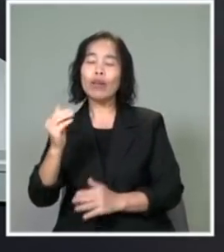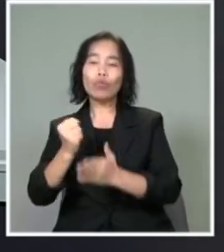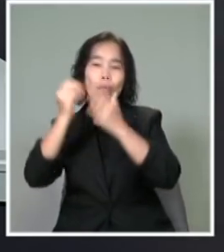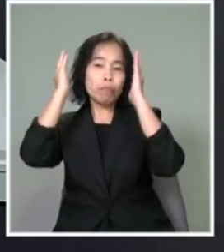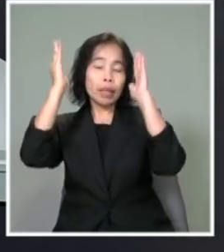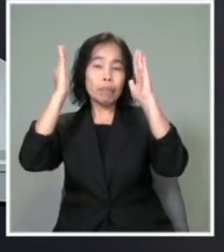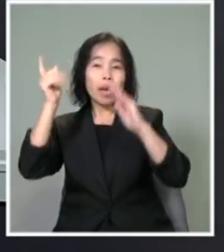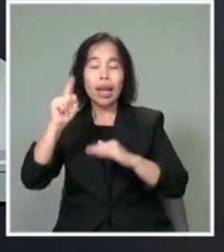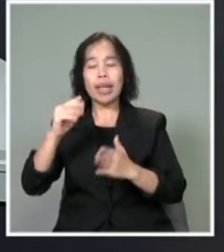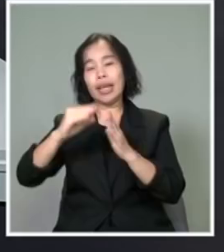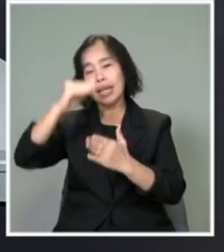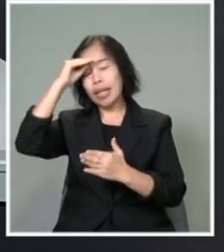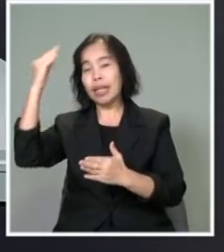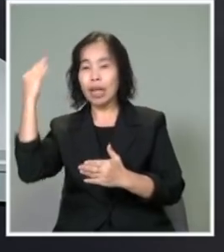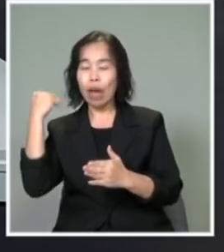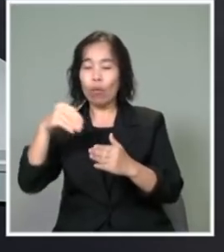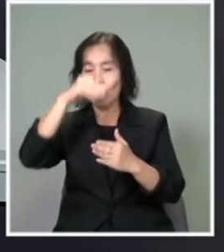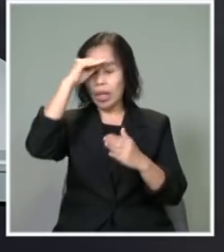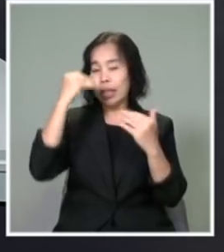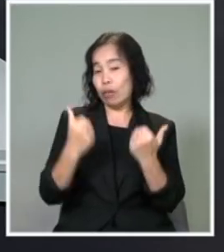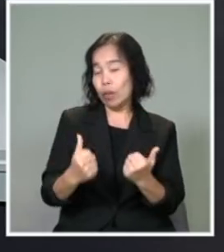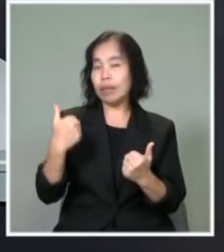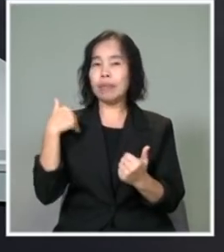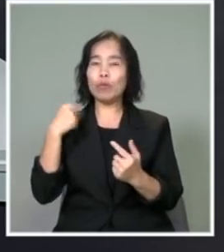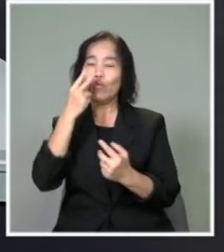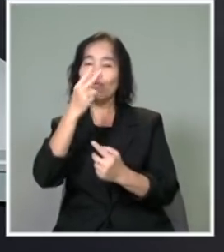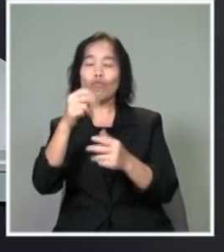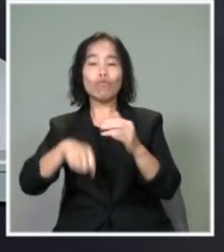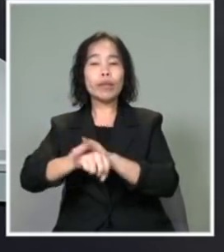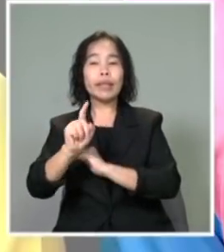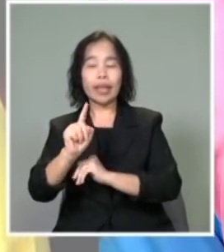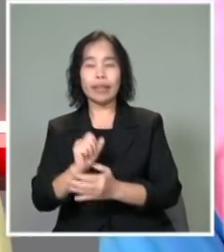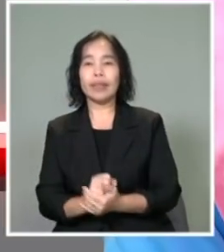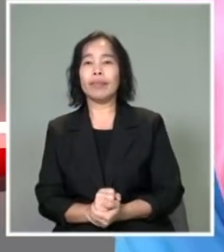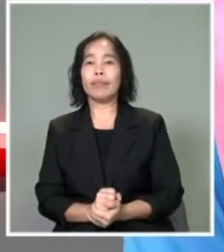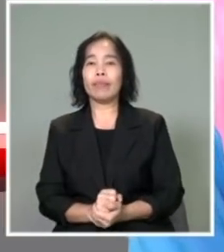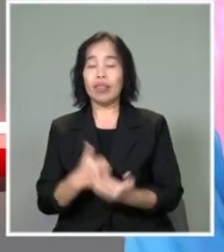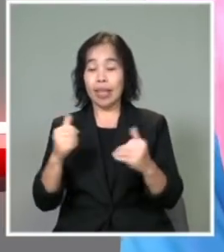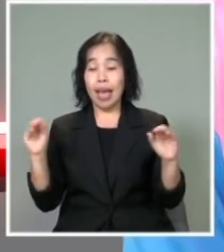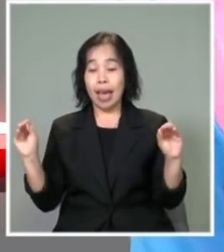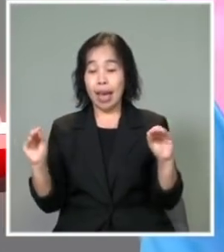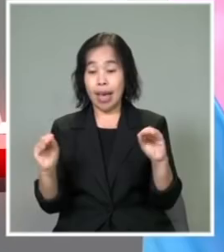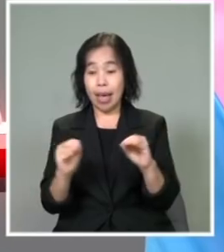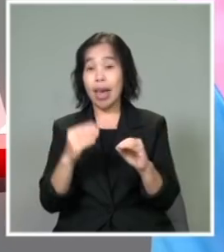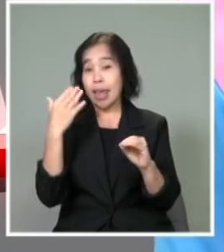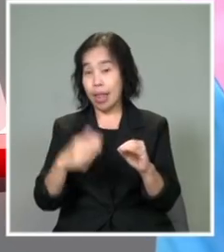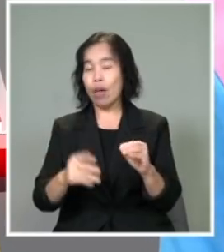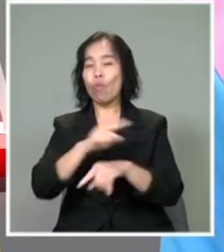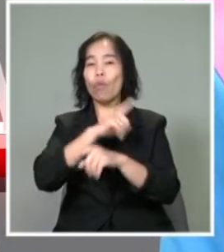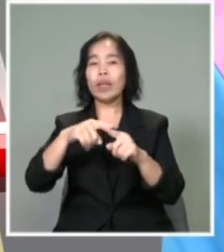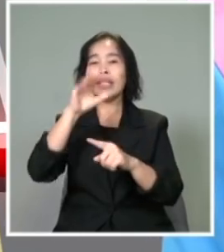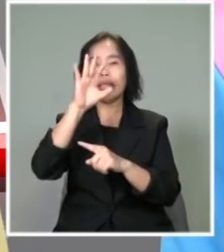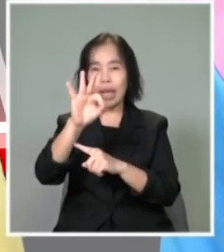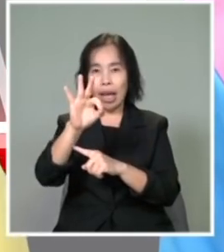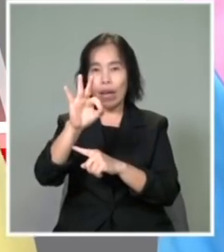ให้ศิษย์เก่าศิษย์ปัจจุบันได้ติดตามจตุรมิตรสามัคคีครั้งที่29นะฮะ ครับก็ใกล้จะมาถึงแล้วนะครับวันที่9นะ